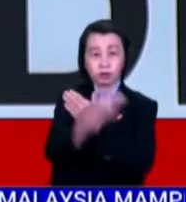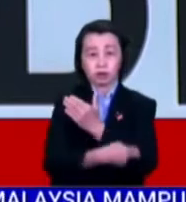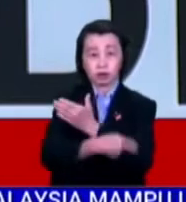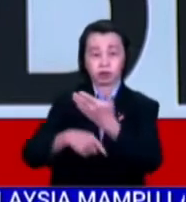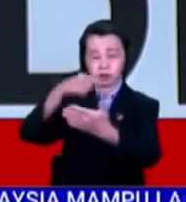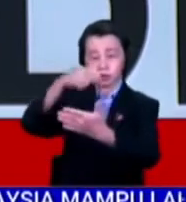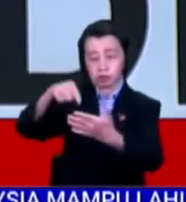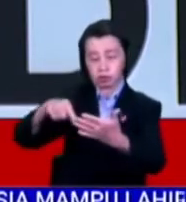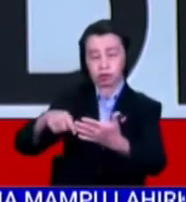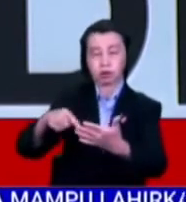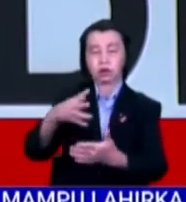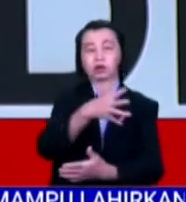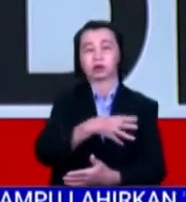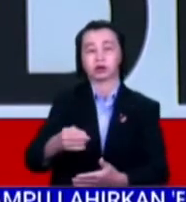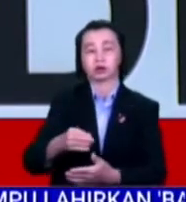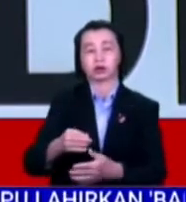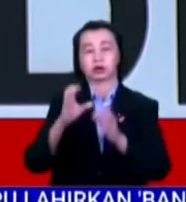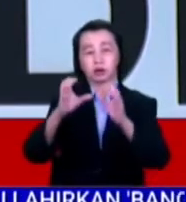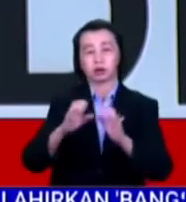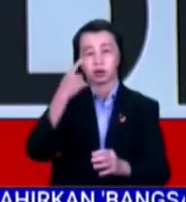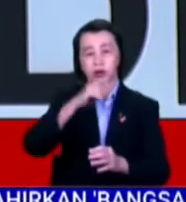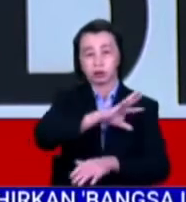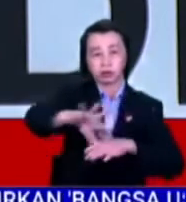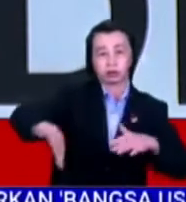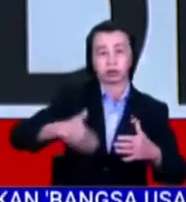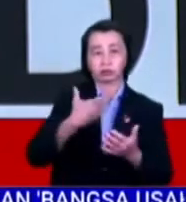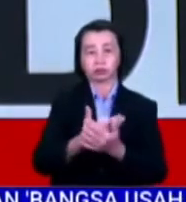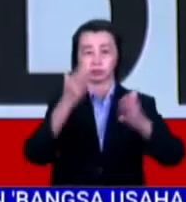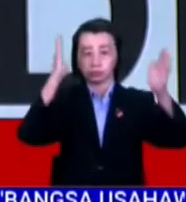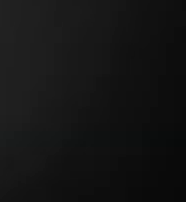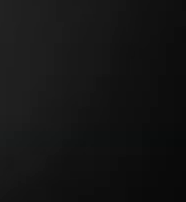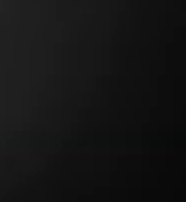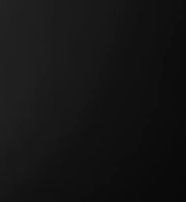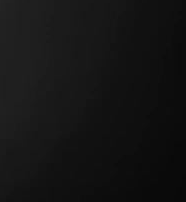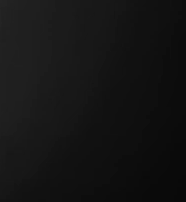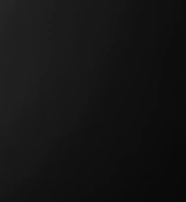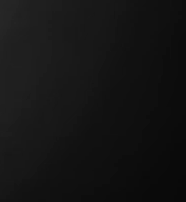tersebut dan secara keseluruhannya untuk seluruh negara Malaysia.